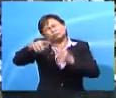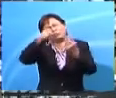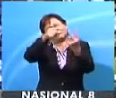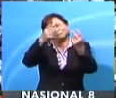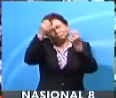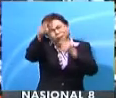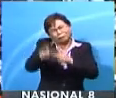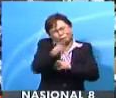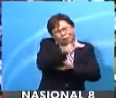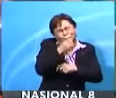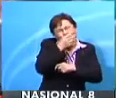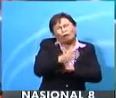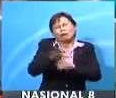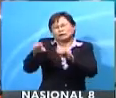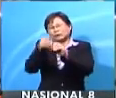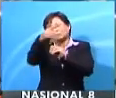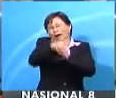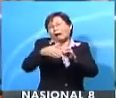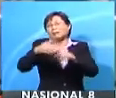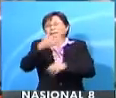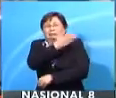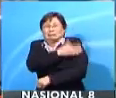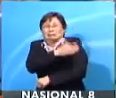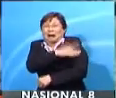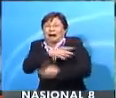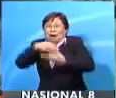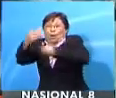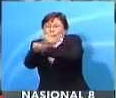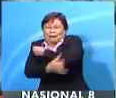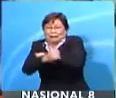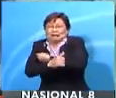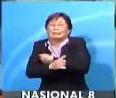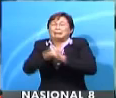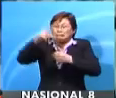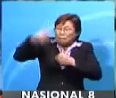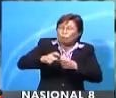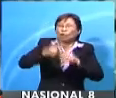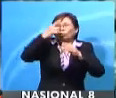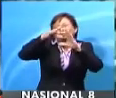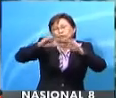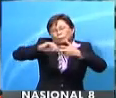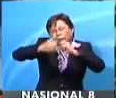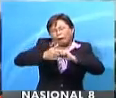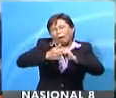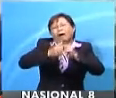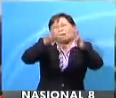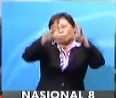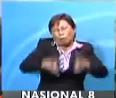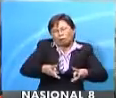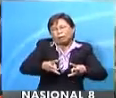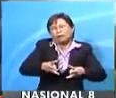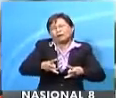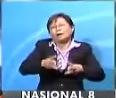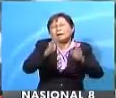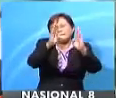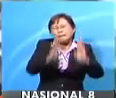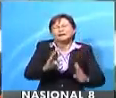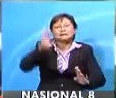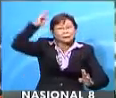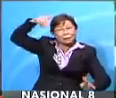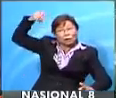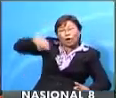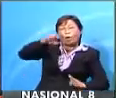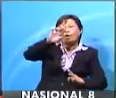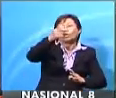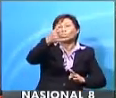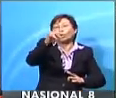Campur tangan pihak asing di peringkat antarabangsa diperlukan bagi mendapatkan penyelesaian konflik taraf kewarganegaraan etnik Rohingya.